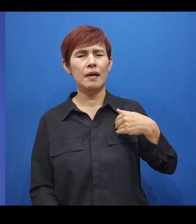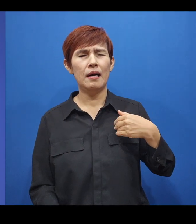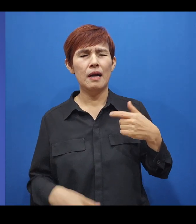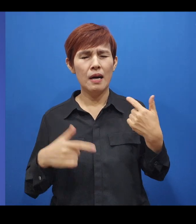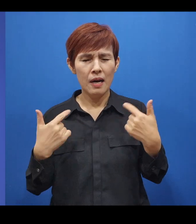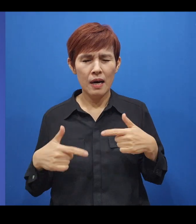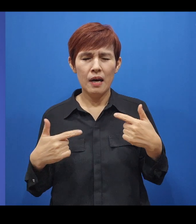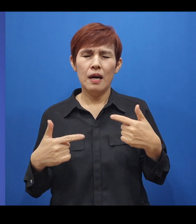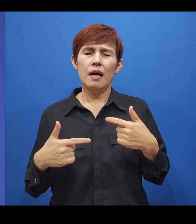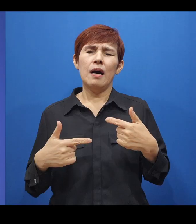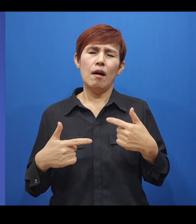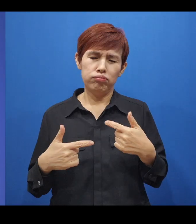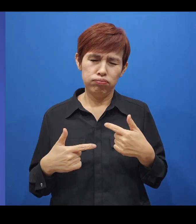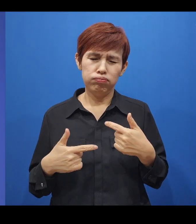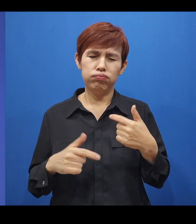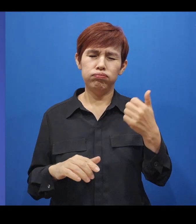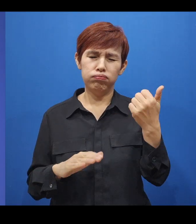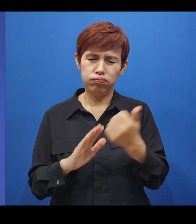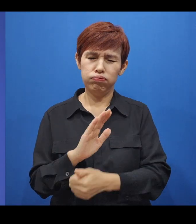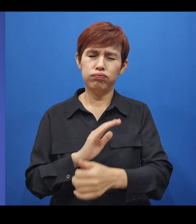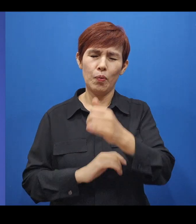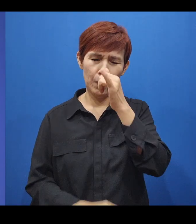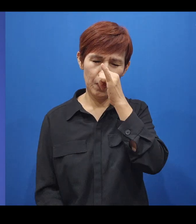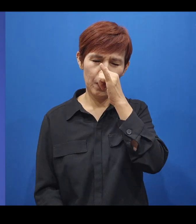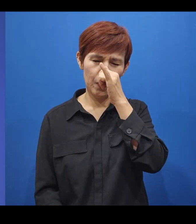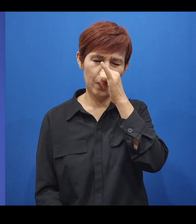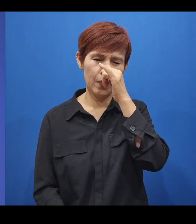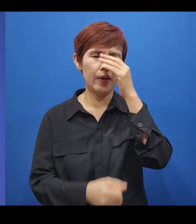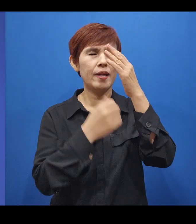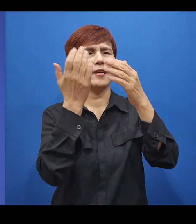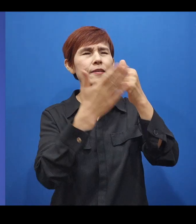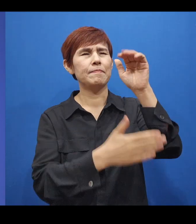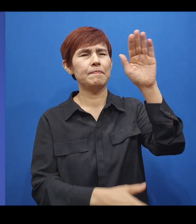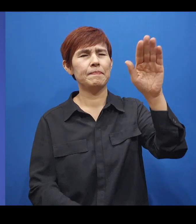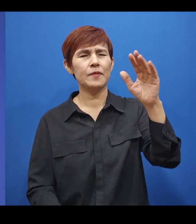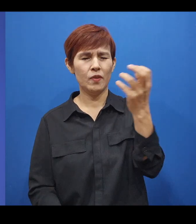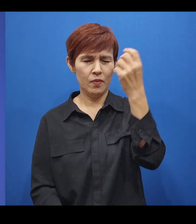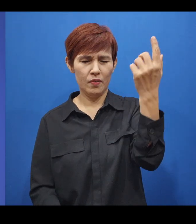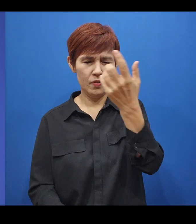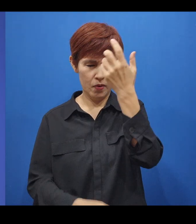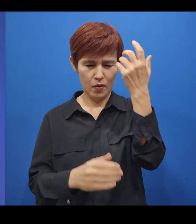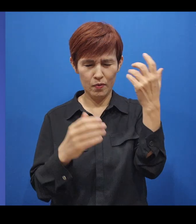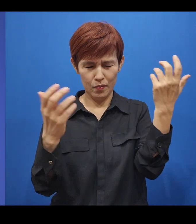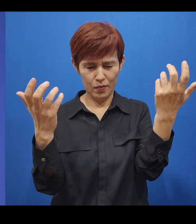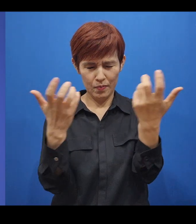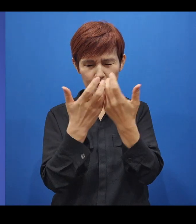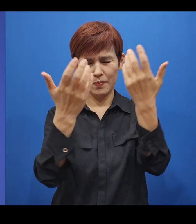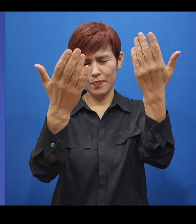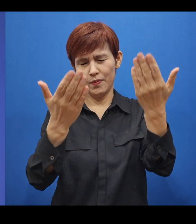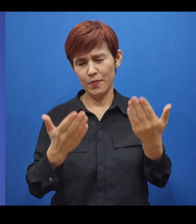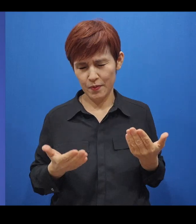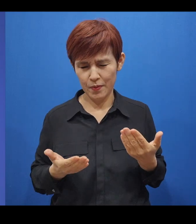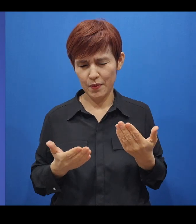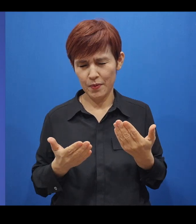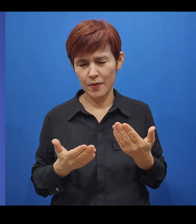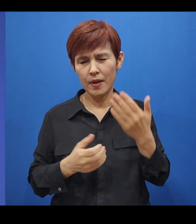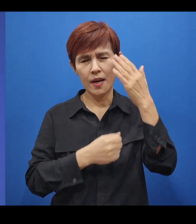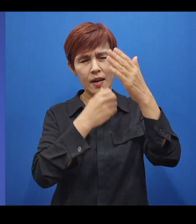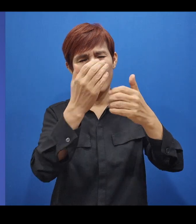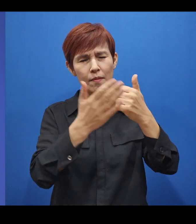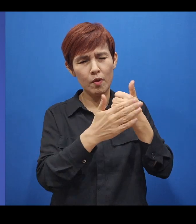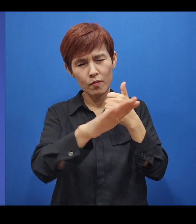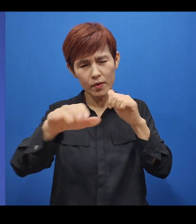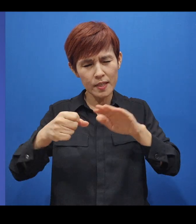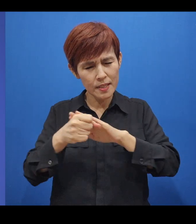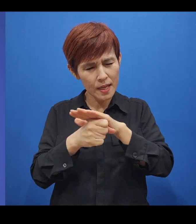늘 이렇게 좌충우돌합니다. 하나님, 이제 성령을 우리에게 충만하게 부으사 하나님이 우리를